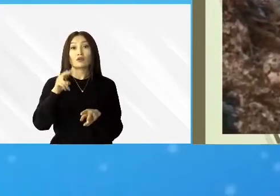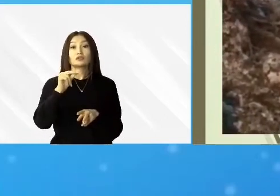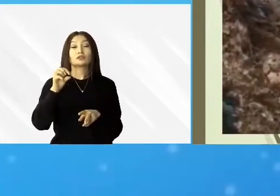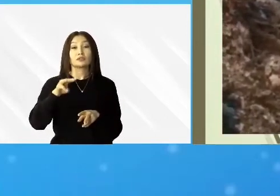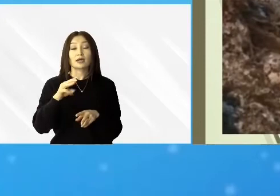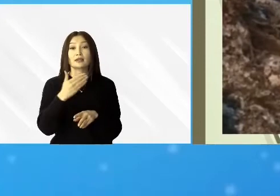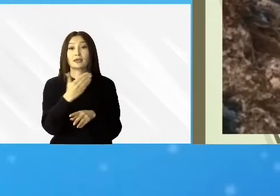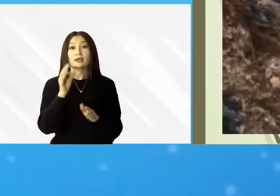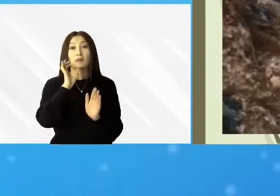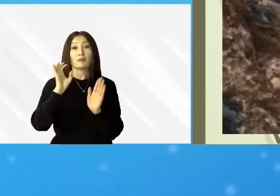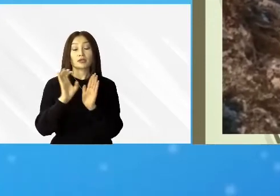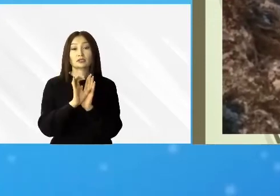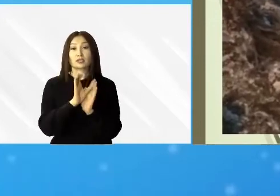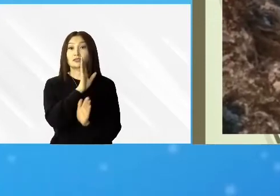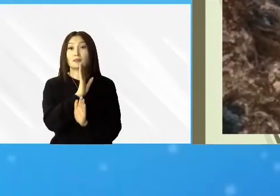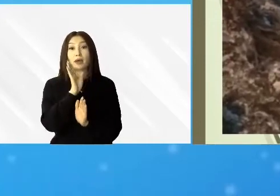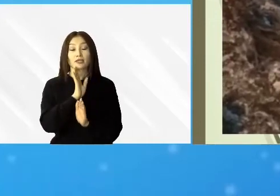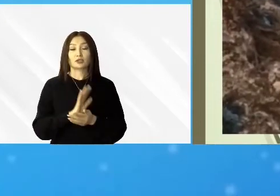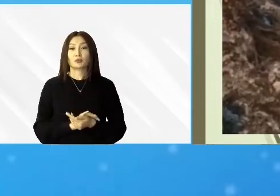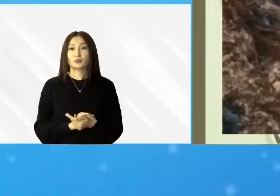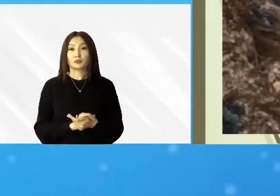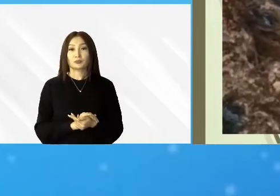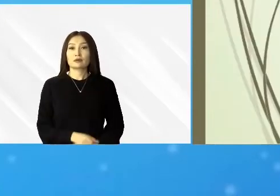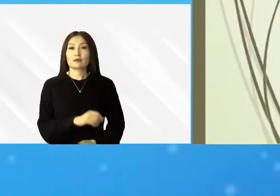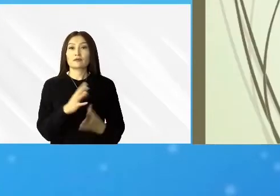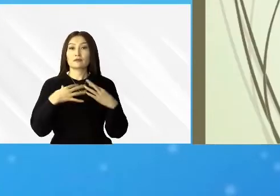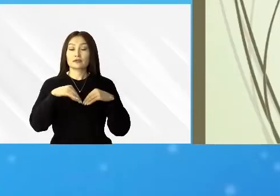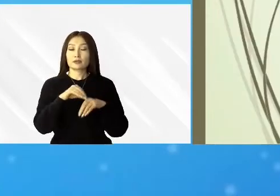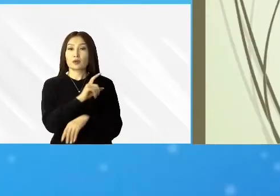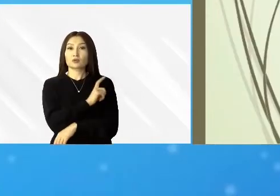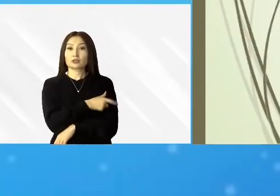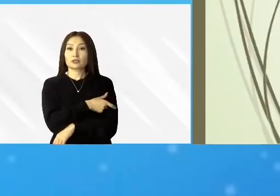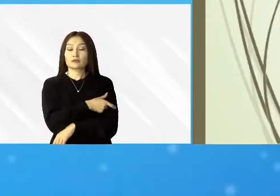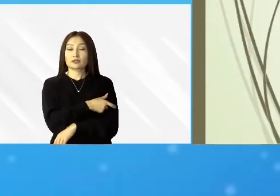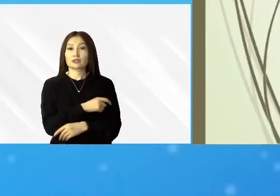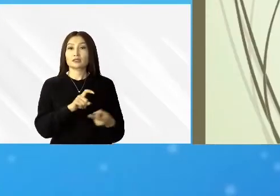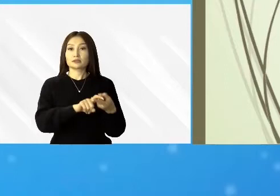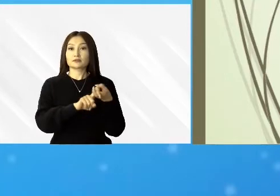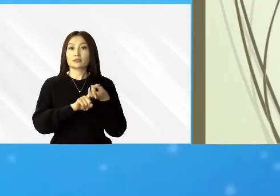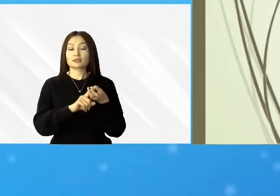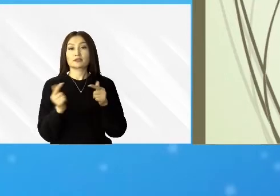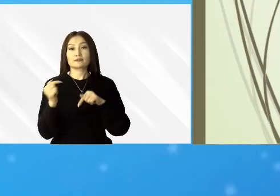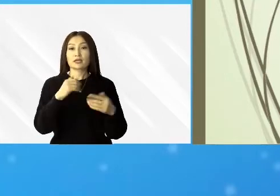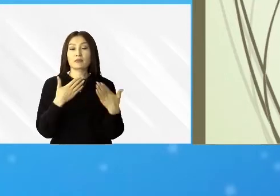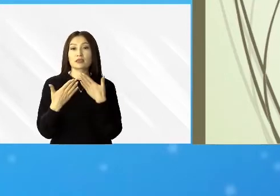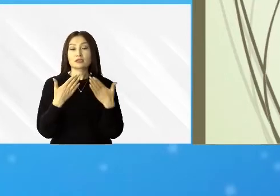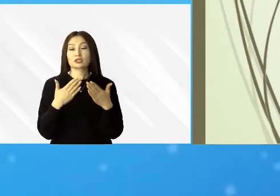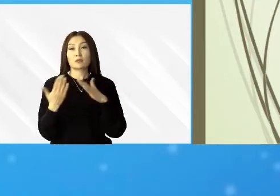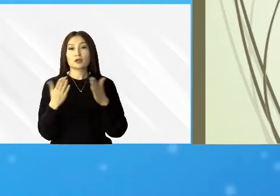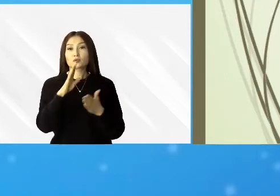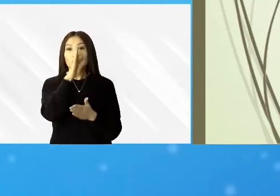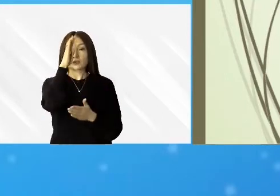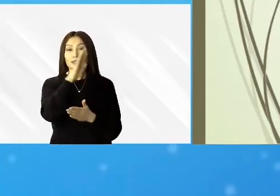и полностью подчиняются матери. В семьях усиливаются связи и взаимоотношения между